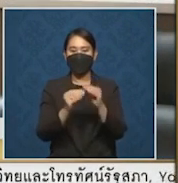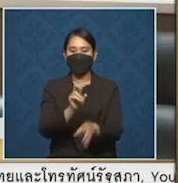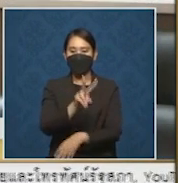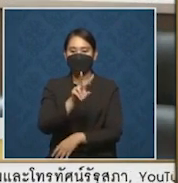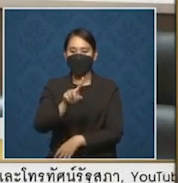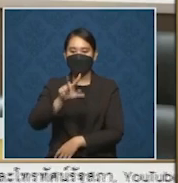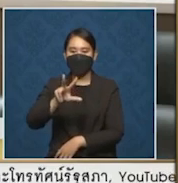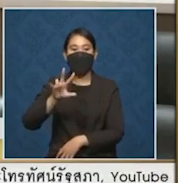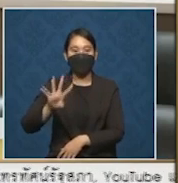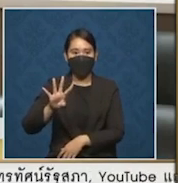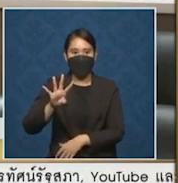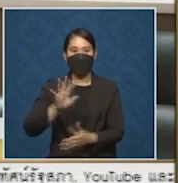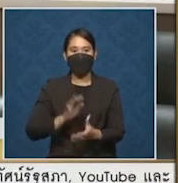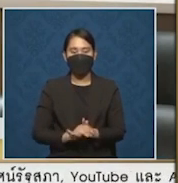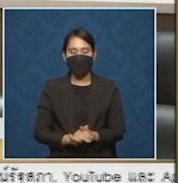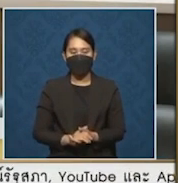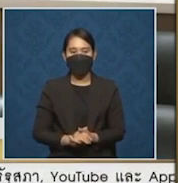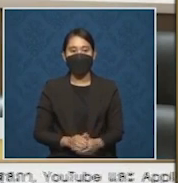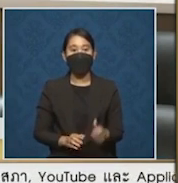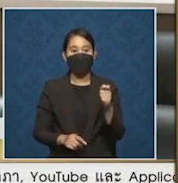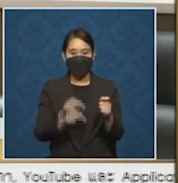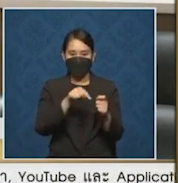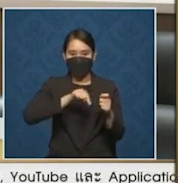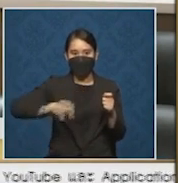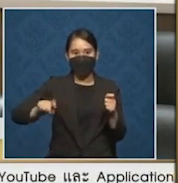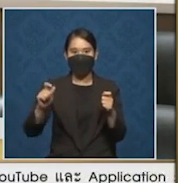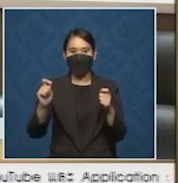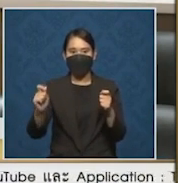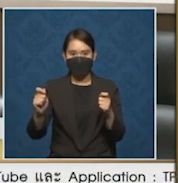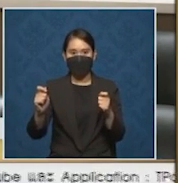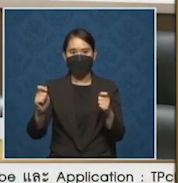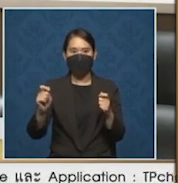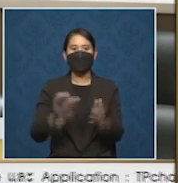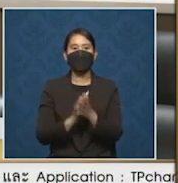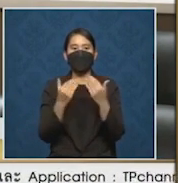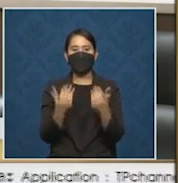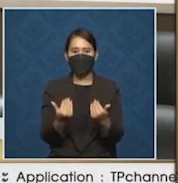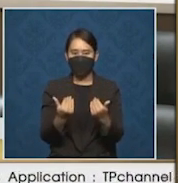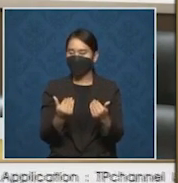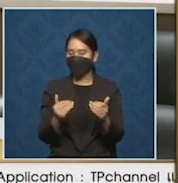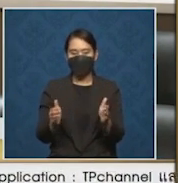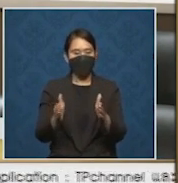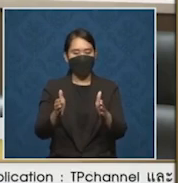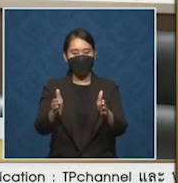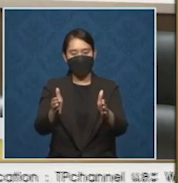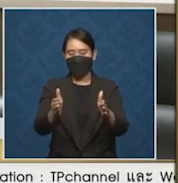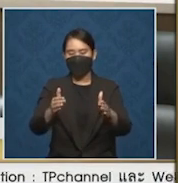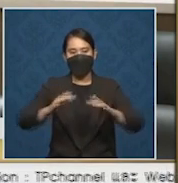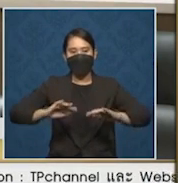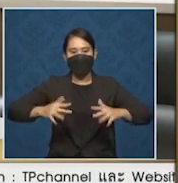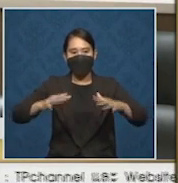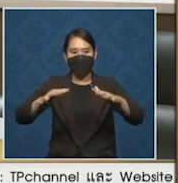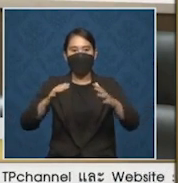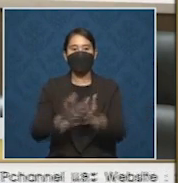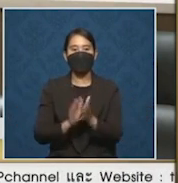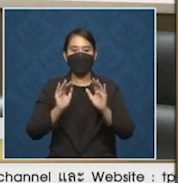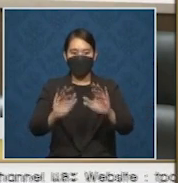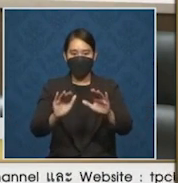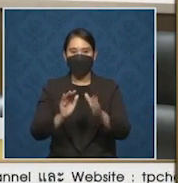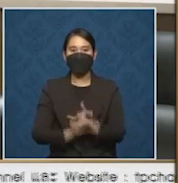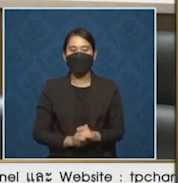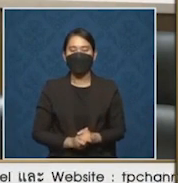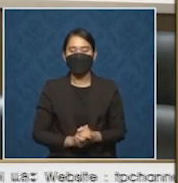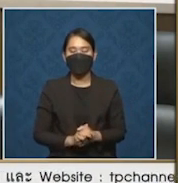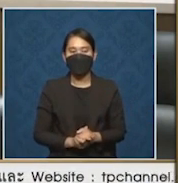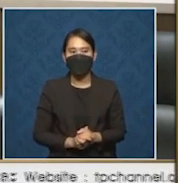ลากไปอย่างน่าเกลียดแต่ว่าในเรื่องของการที่องค์ประชุมไม่ครบแบบนี้นะคะคือเขาบอกว่าช่วงแรกๆของการประชุมสภาเนี่ยไม่ค่